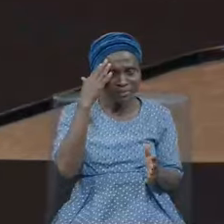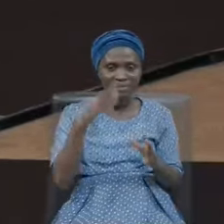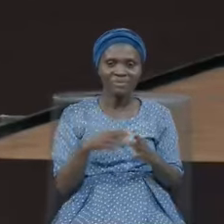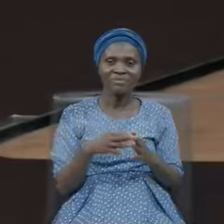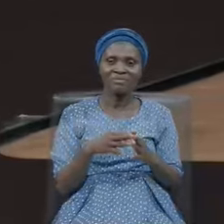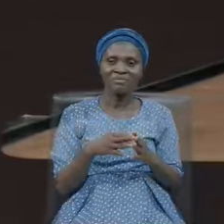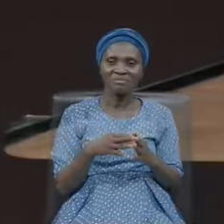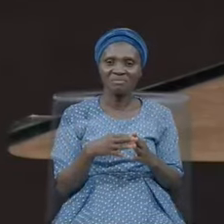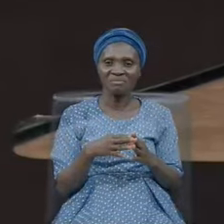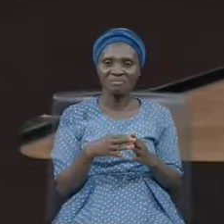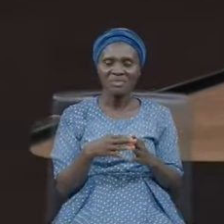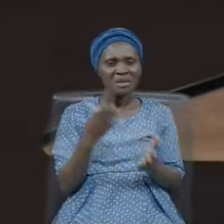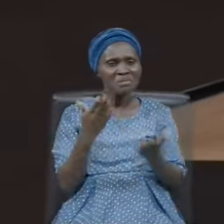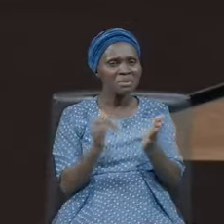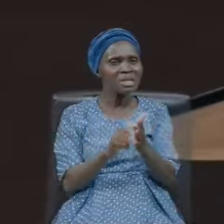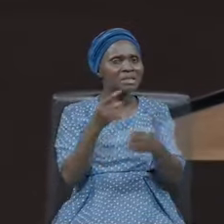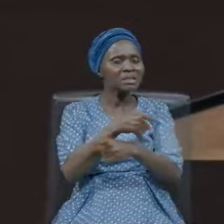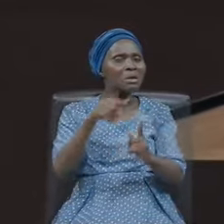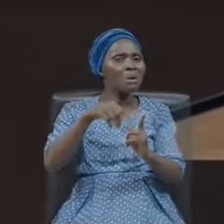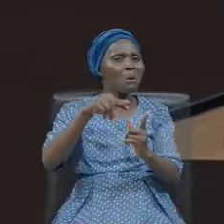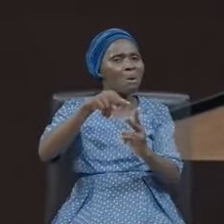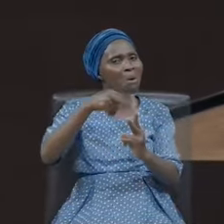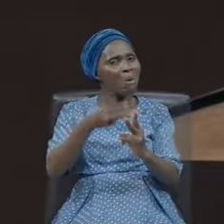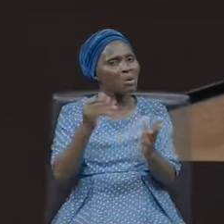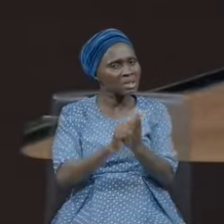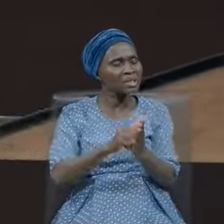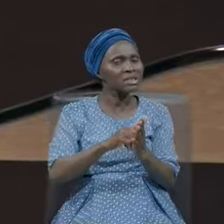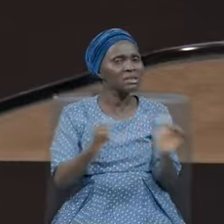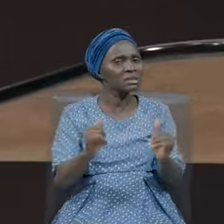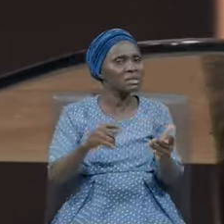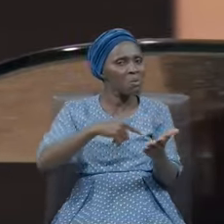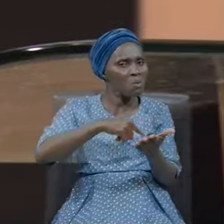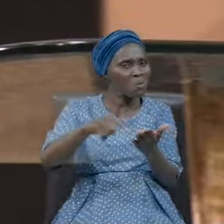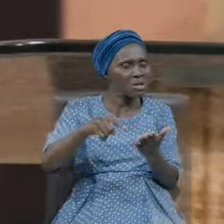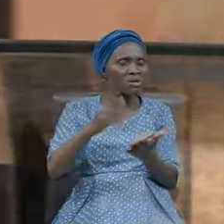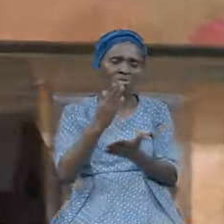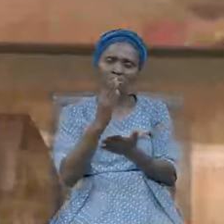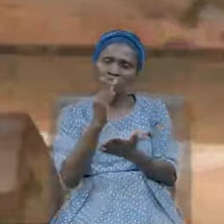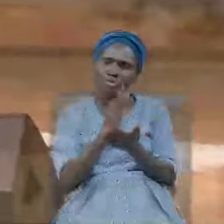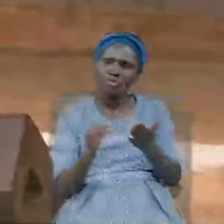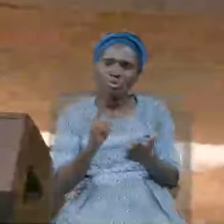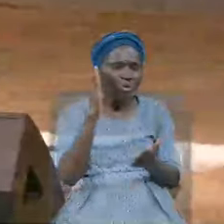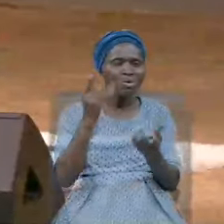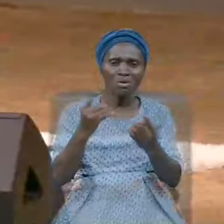j'aurai fini de prêcher, peut-être la semaine-là, quelqu'un va venir dans ma pasteur, tu sais,